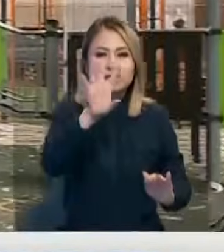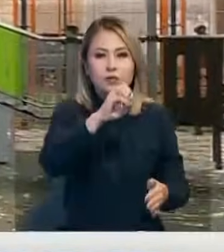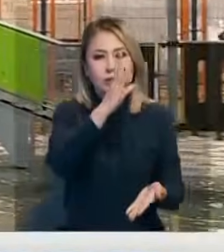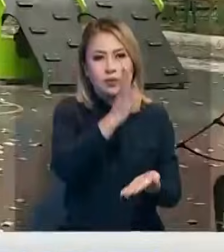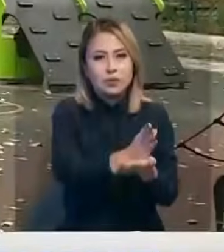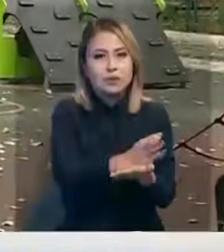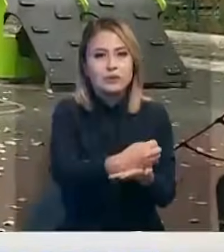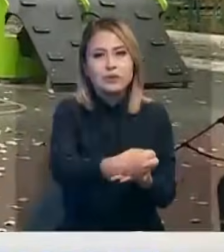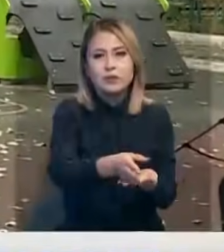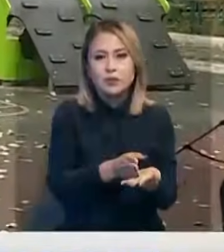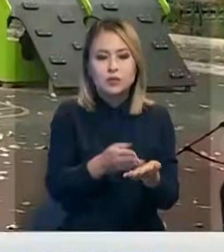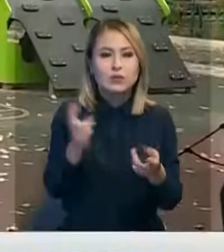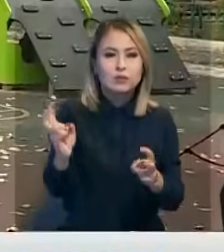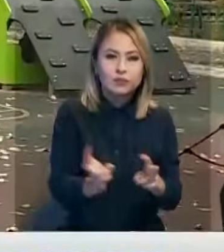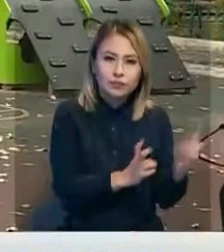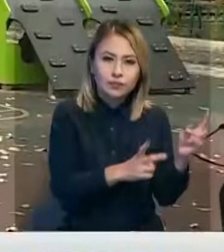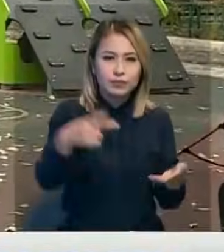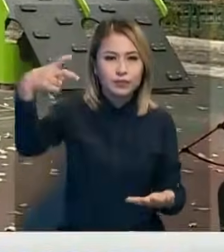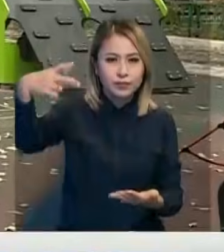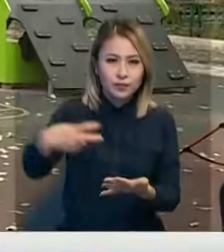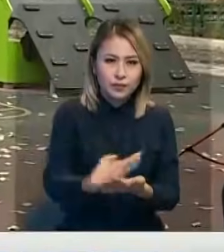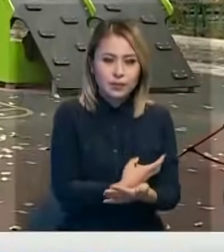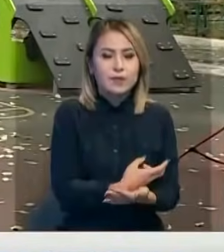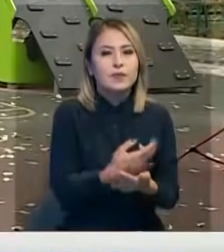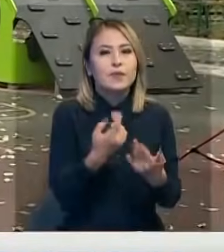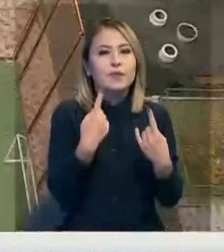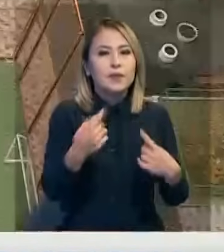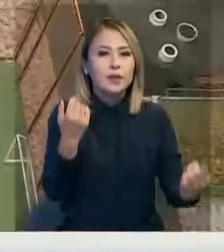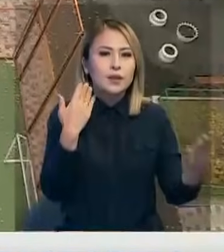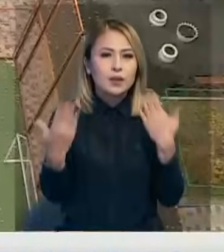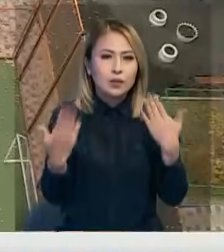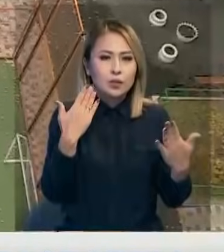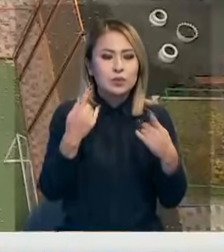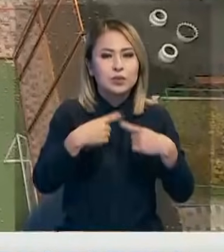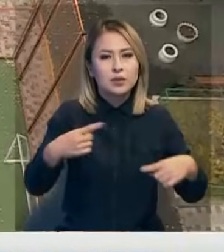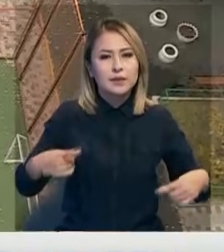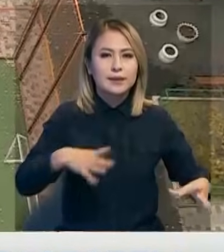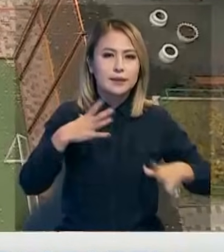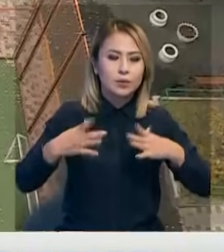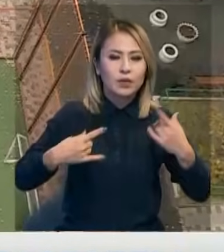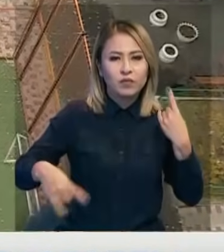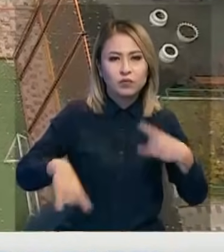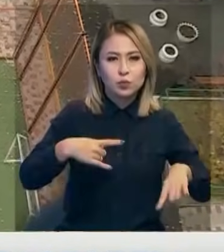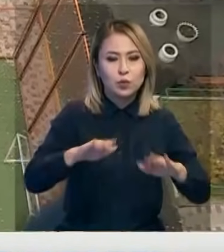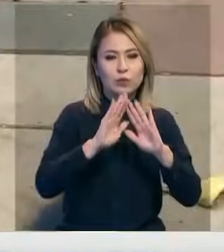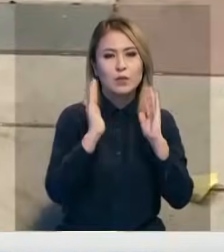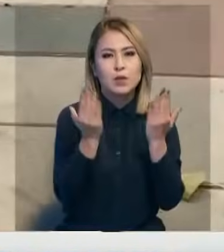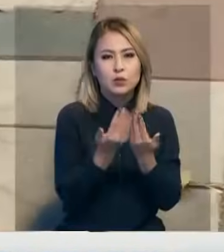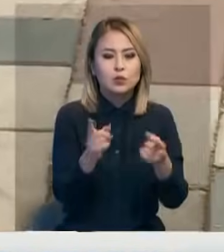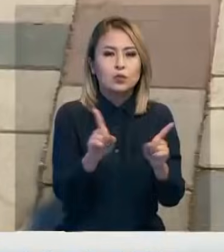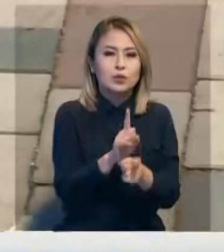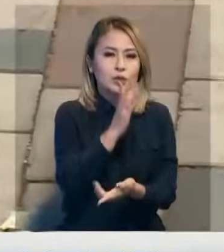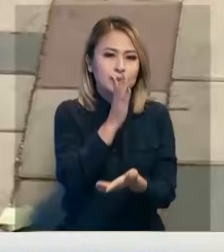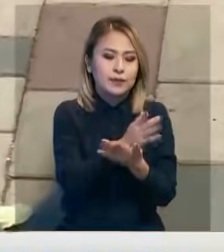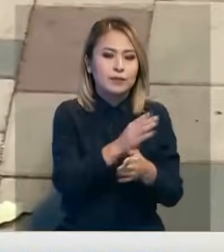бар. Әткеншек, сырғанауға арналған төбешік, әмбебап тренажерлар бұрын соңды болмаған футбол алаңына дейін осында. Аула